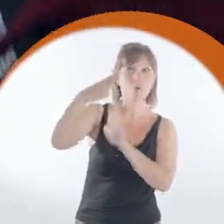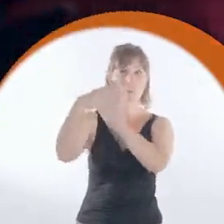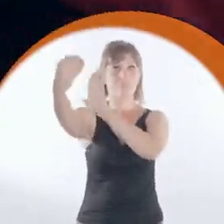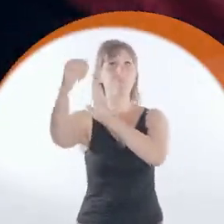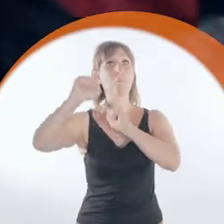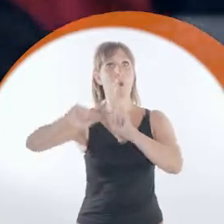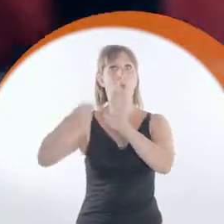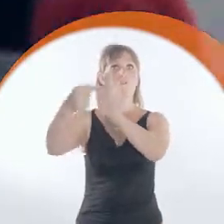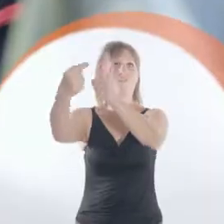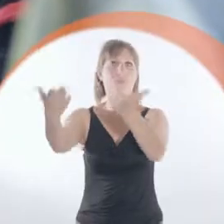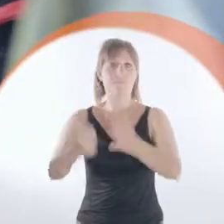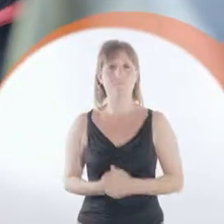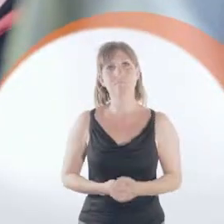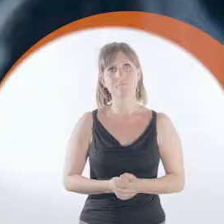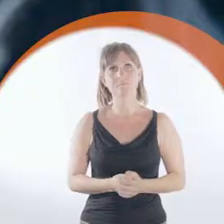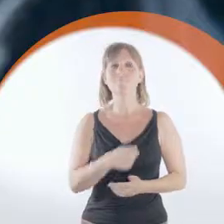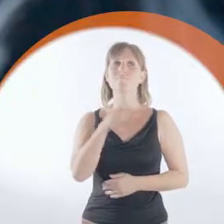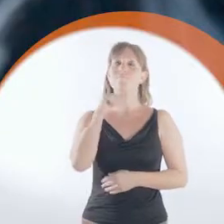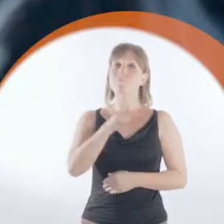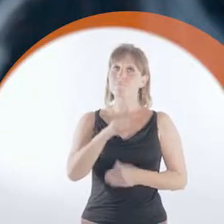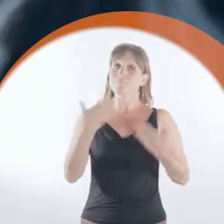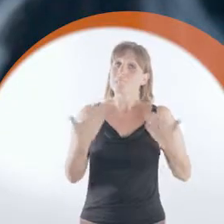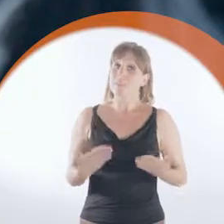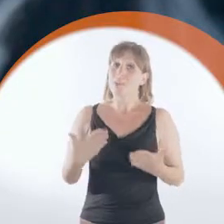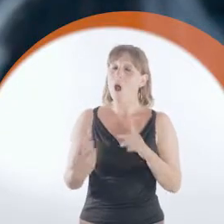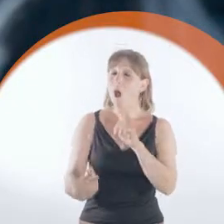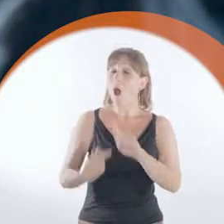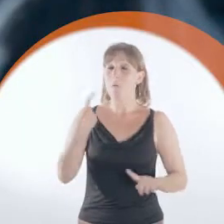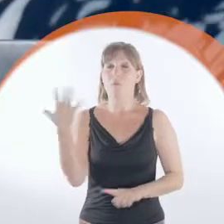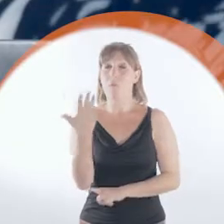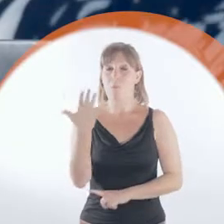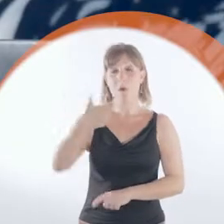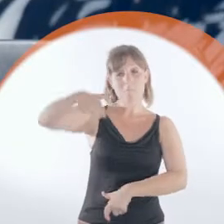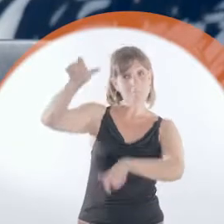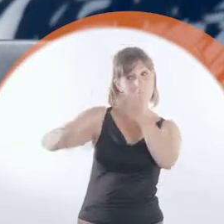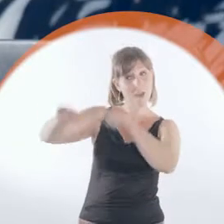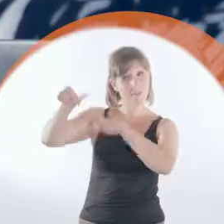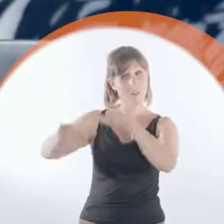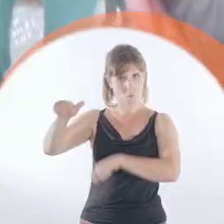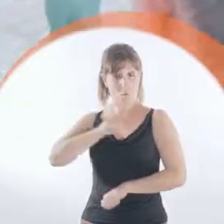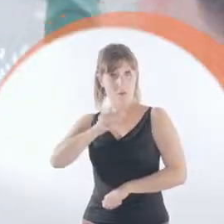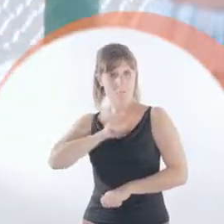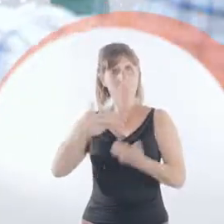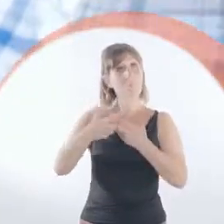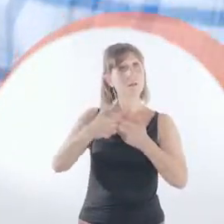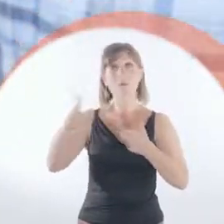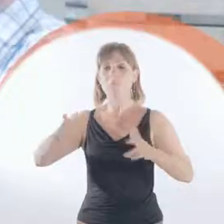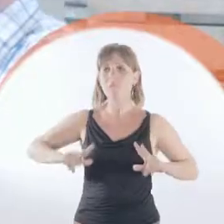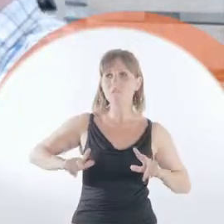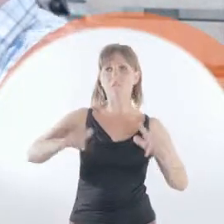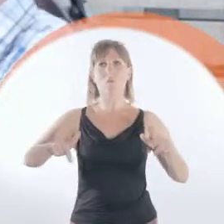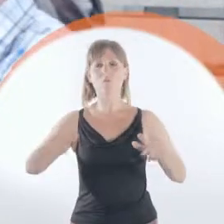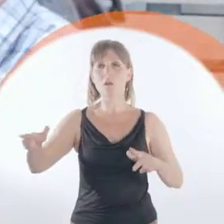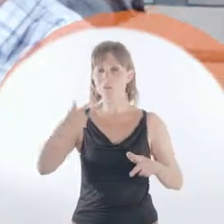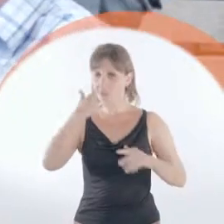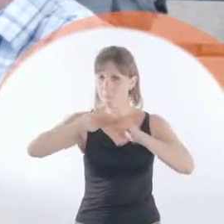reproduites sur des projets futurs. Nous passons d'abord par ce crible qui est important des personnes qui, par exemple, vont dire « là, moi,